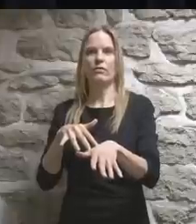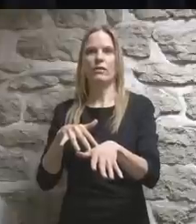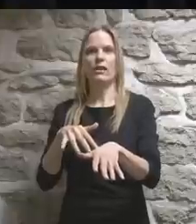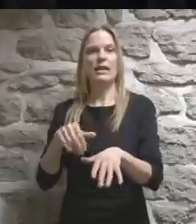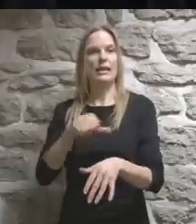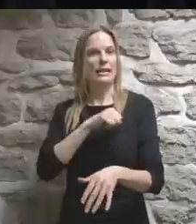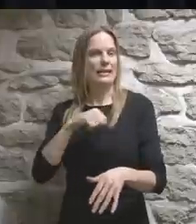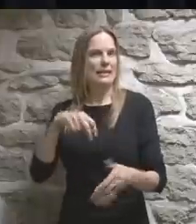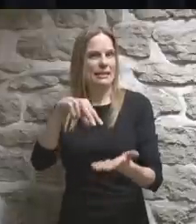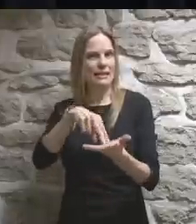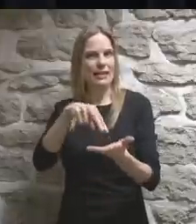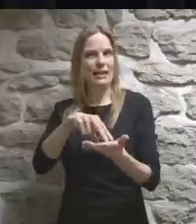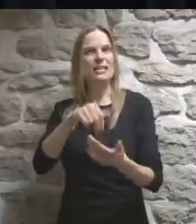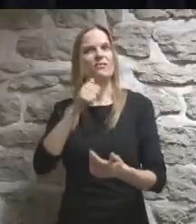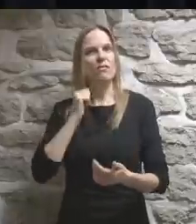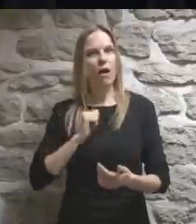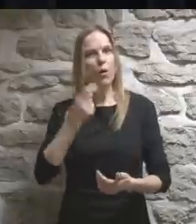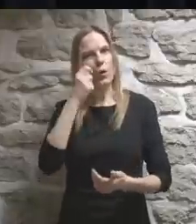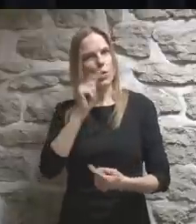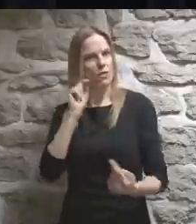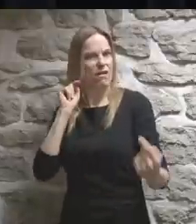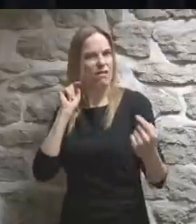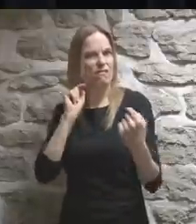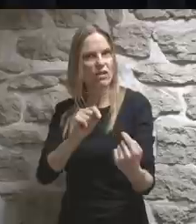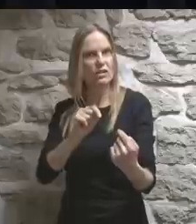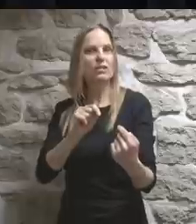suveräänse rahuliku Ukraina vastu